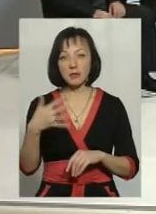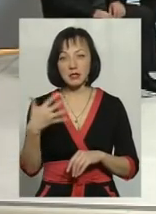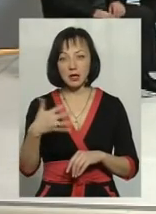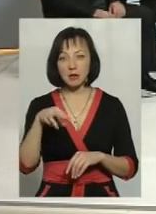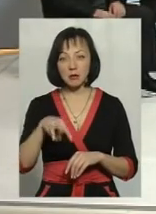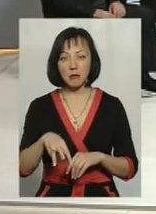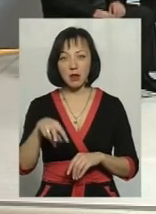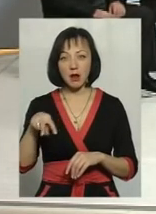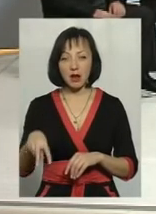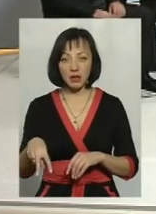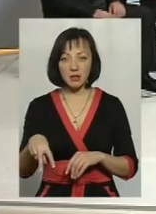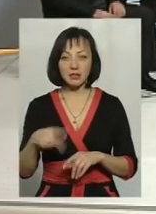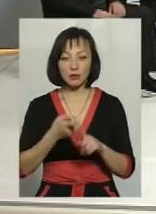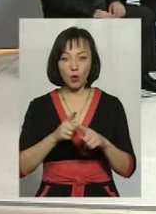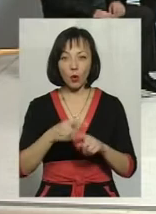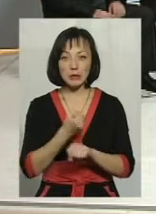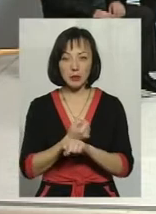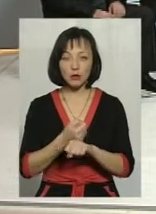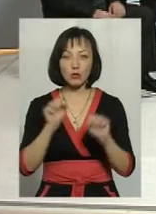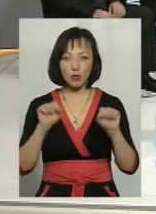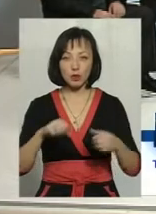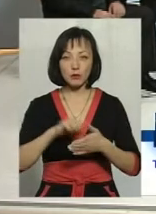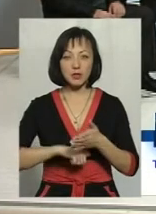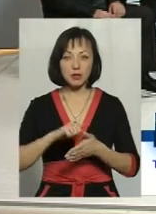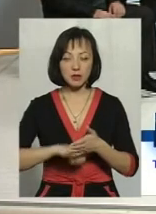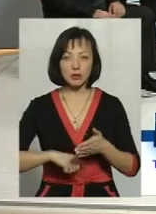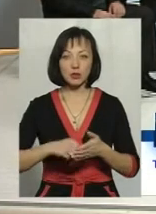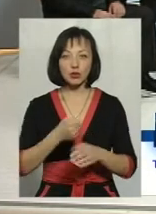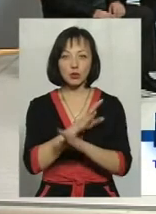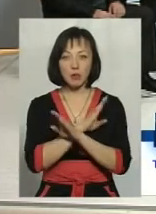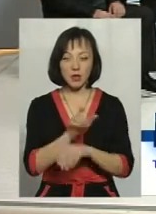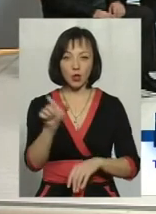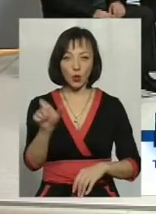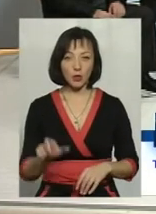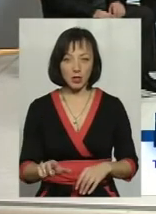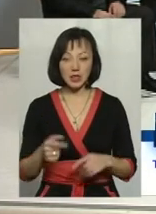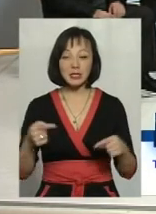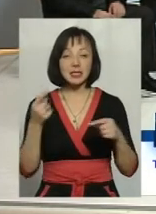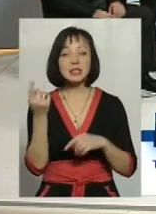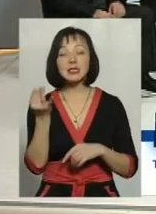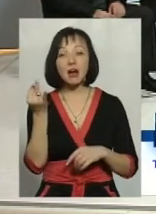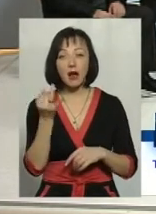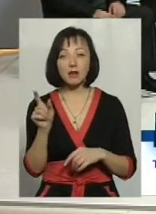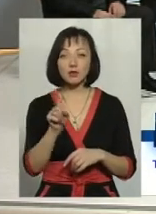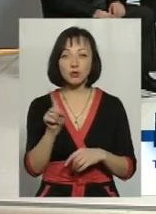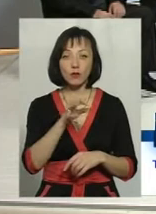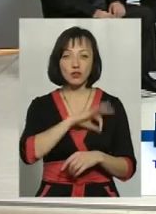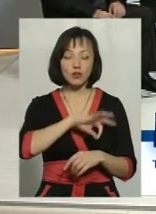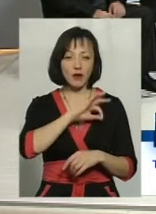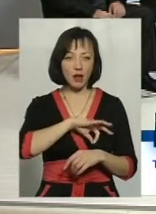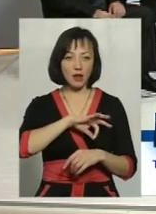мл метилового спирту може привести до смерті людини. Саме цікаве, що вживання